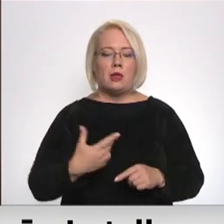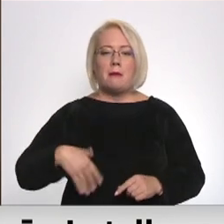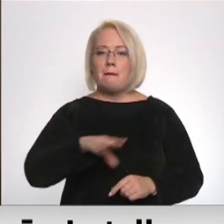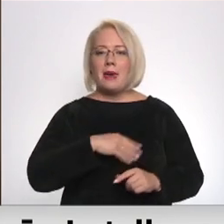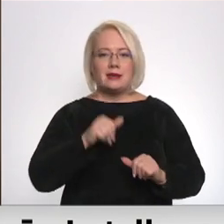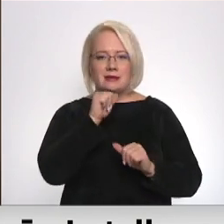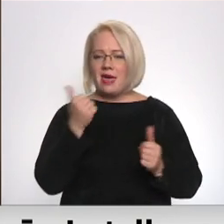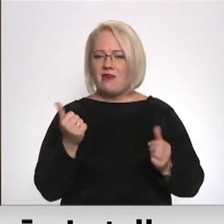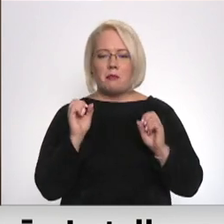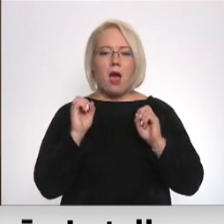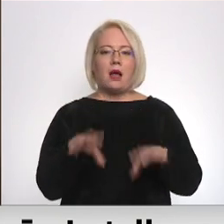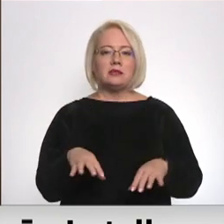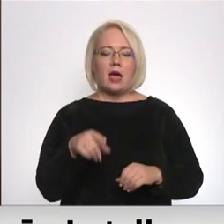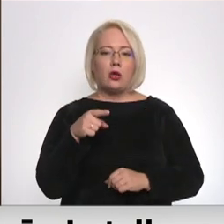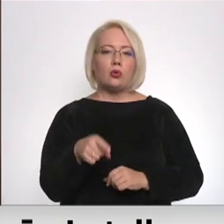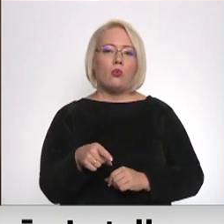nevaram atstāt to